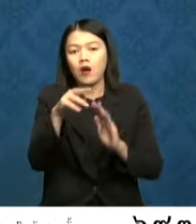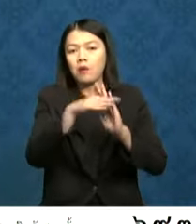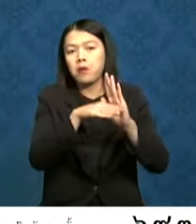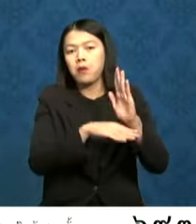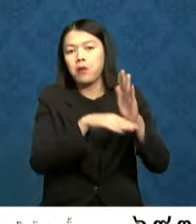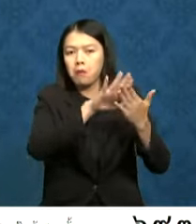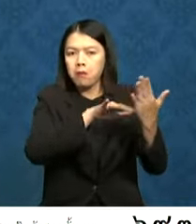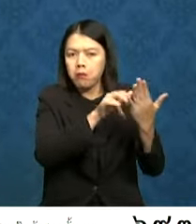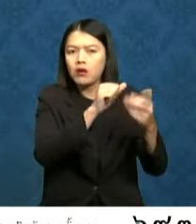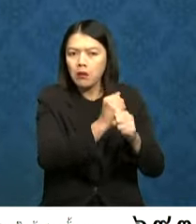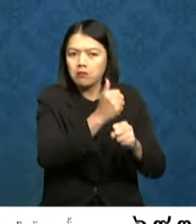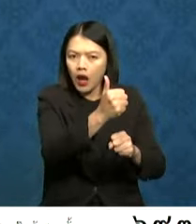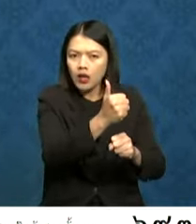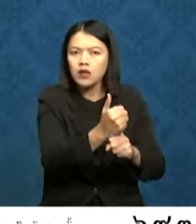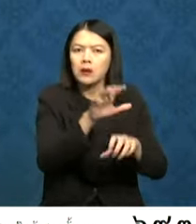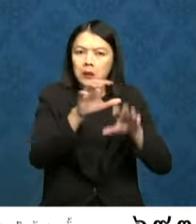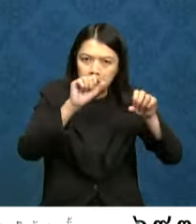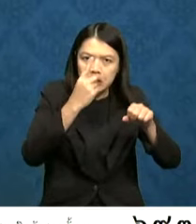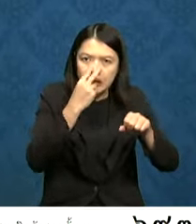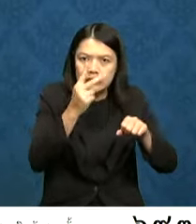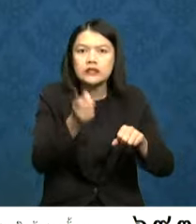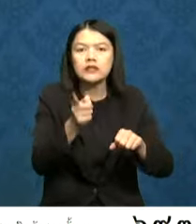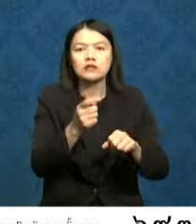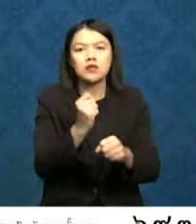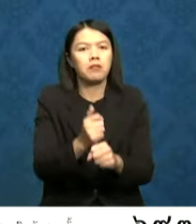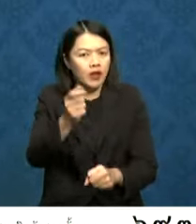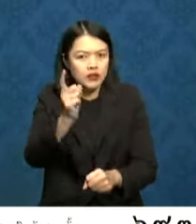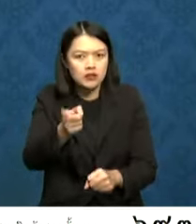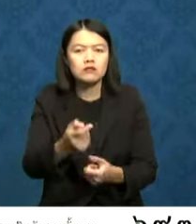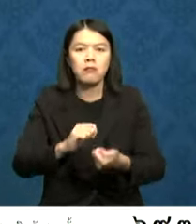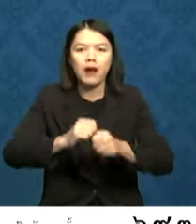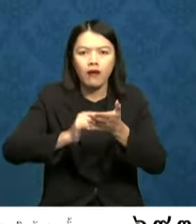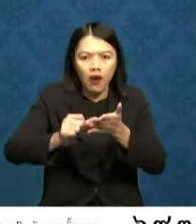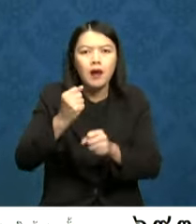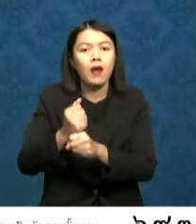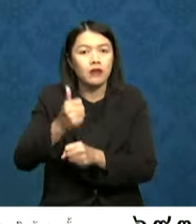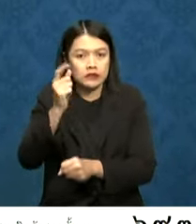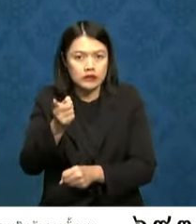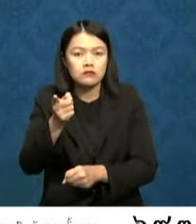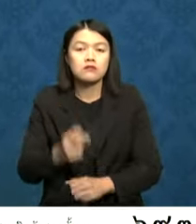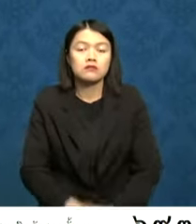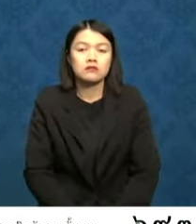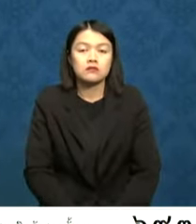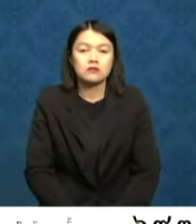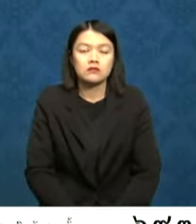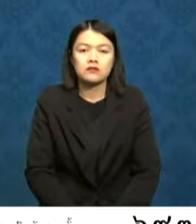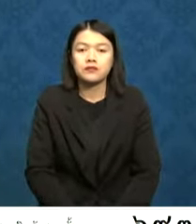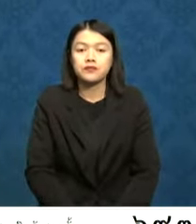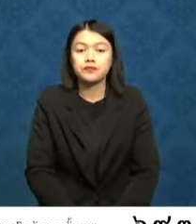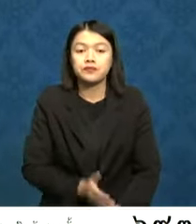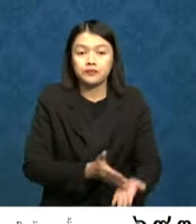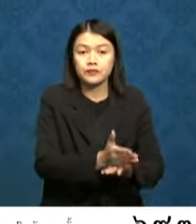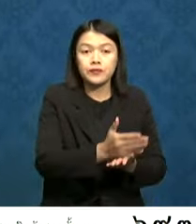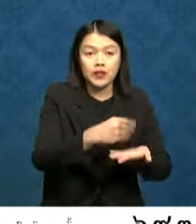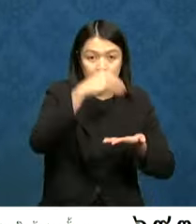นโยบายที่เป็นรูปธรรมครับจับต้องได้จากรัฐบาลเพื่อแก้ไขปัญหาหลายๆด้านเข้าด้วยกันครับด้านที่ 1คือด้านการ